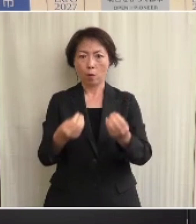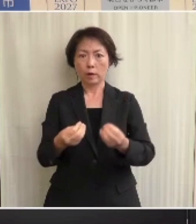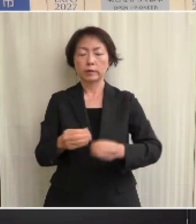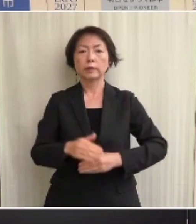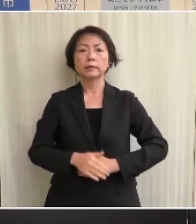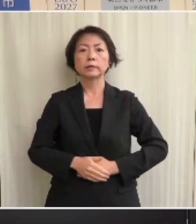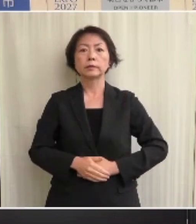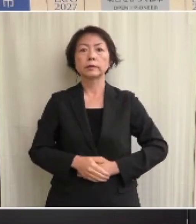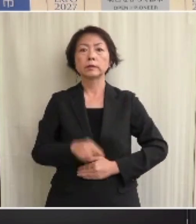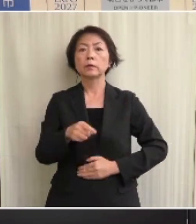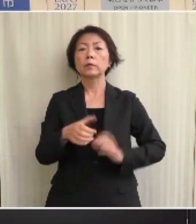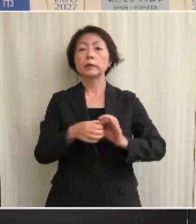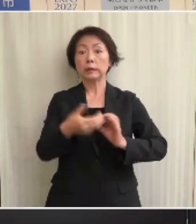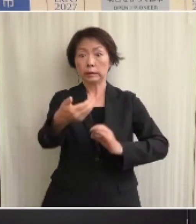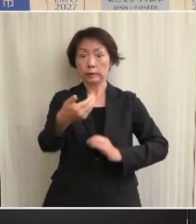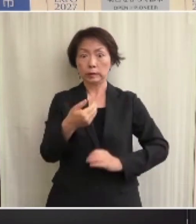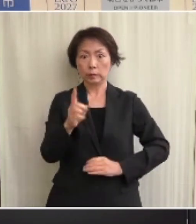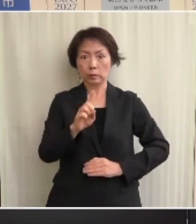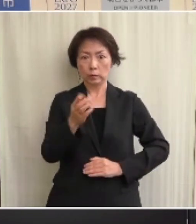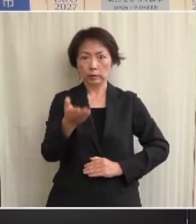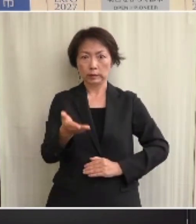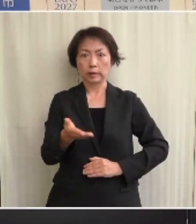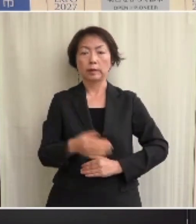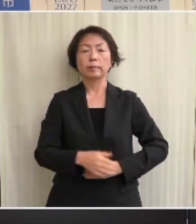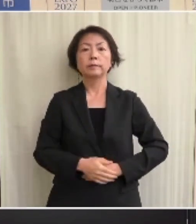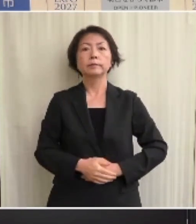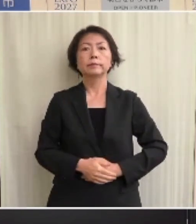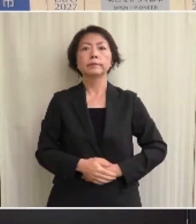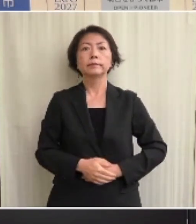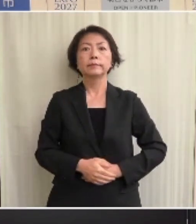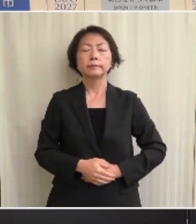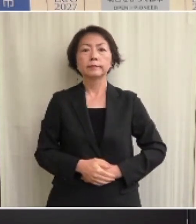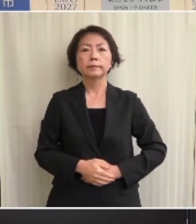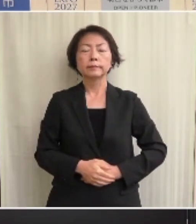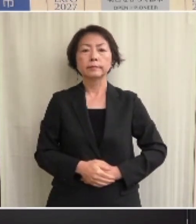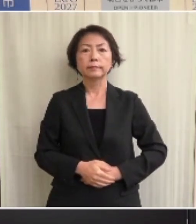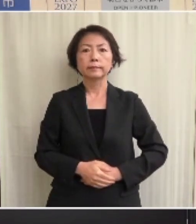はい、それではこの件についてご質問を受けします。幹事社さんからお願いします。